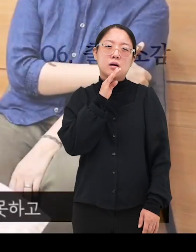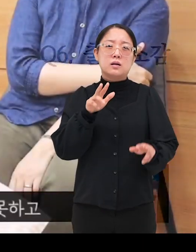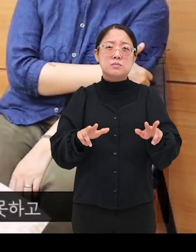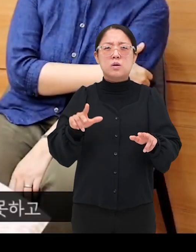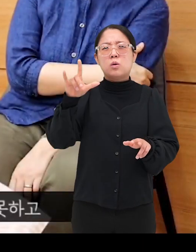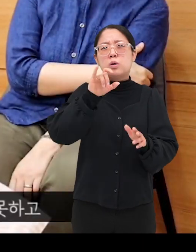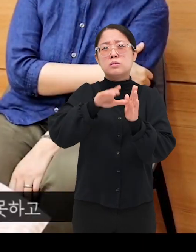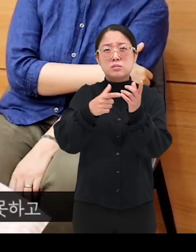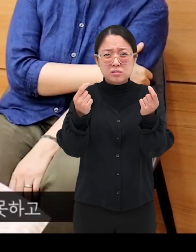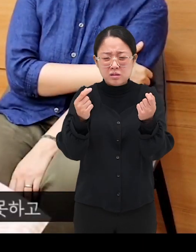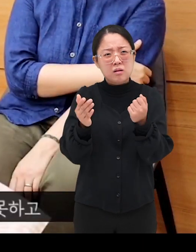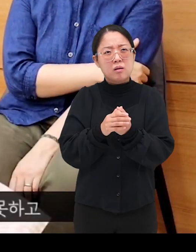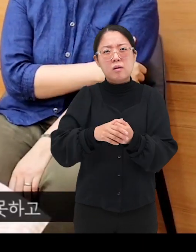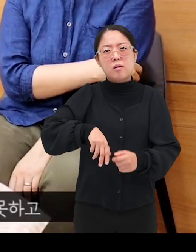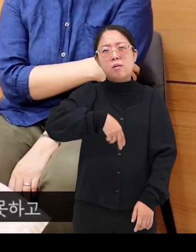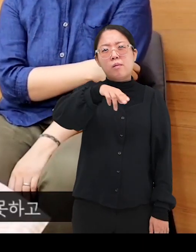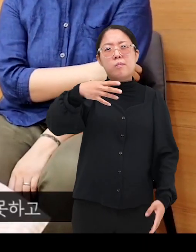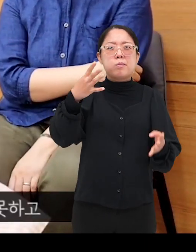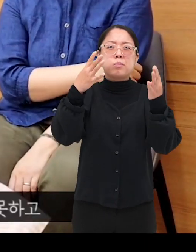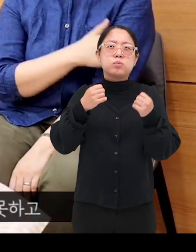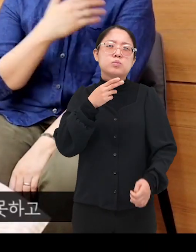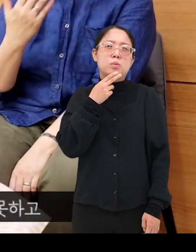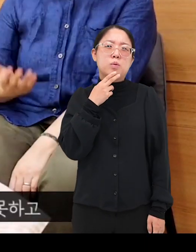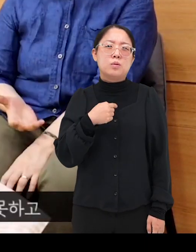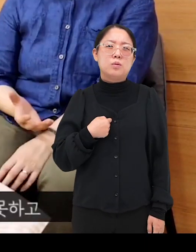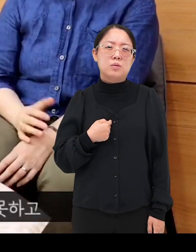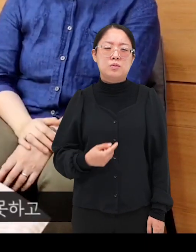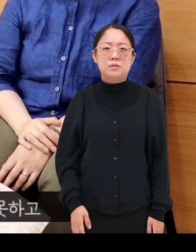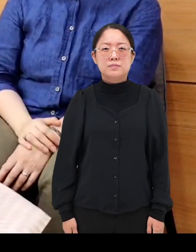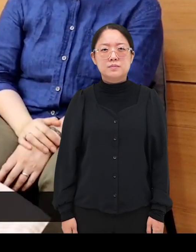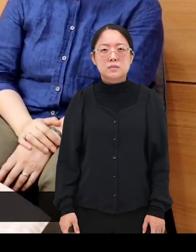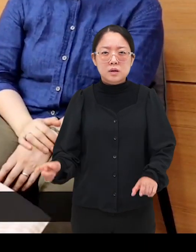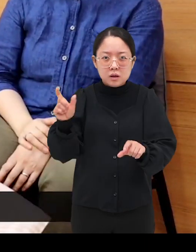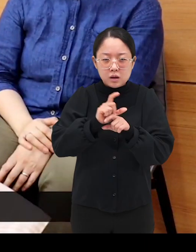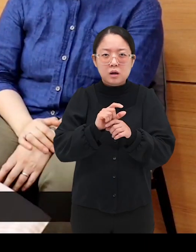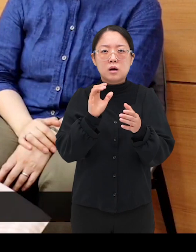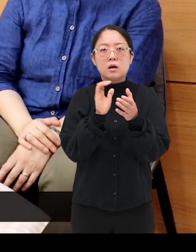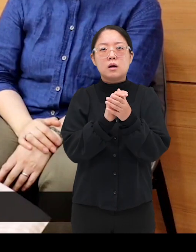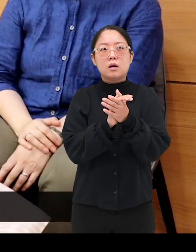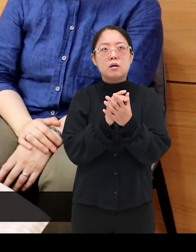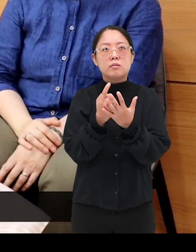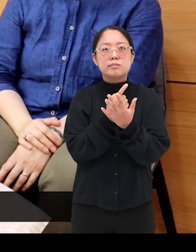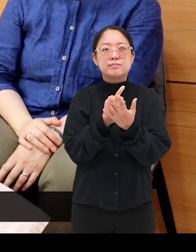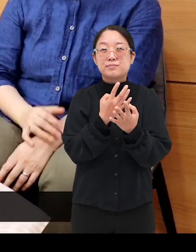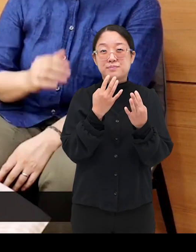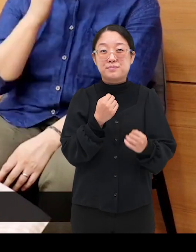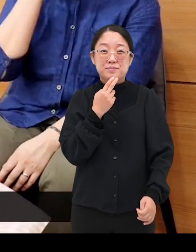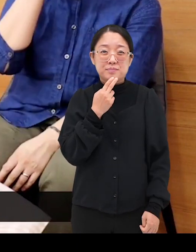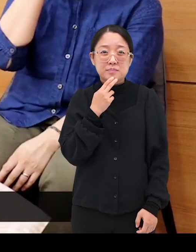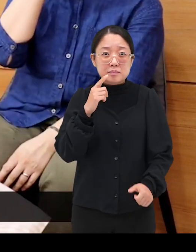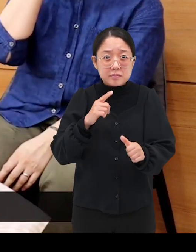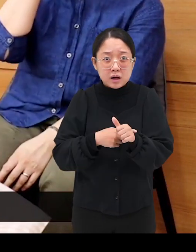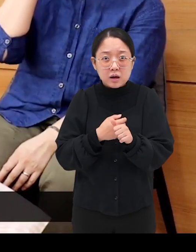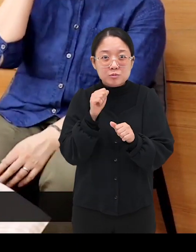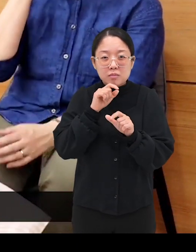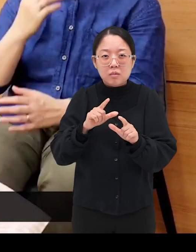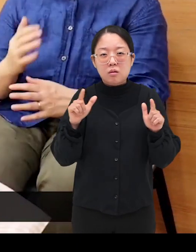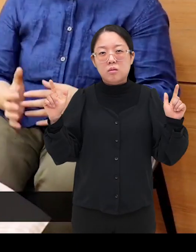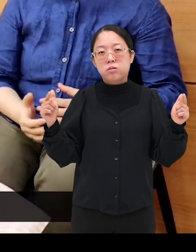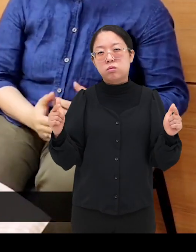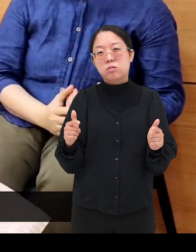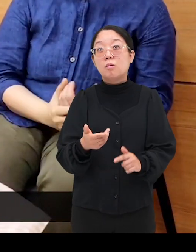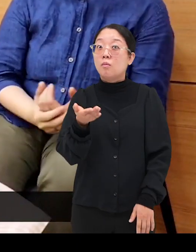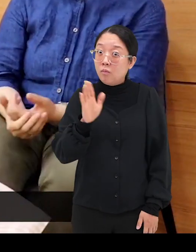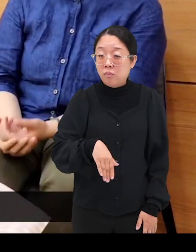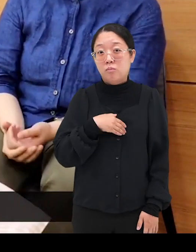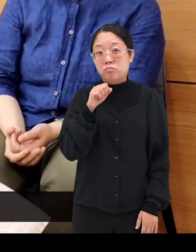지금 이제 코로나 시대이니까 많이 이제 돌아다니지도 못하고 그 사람도 많이 못 만나고